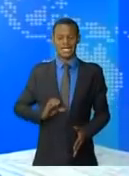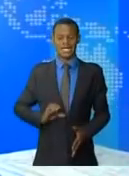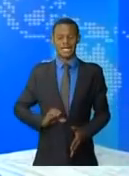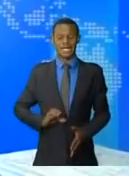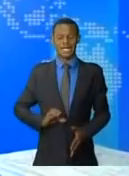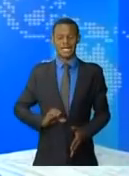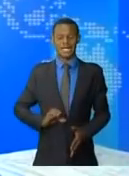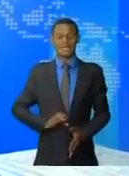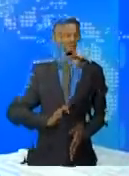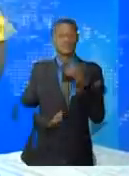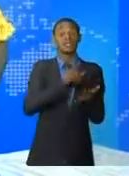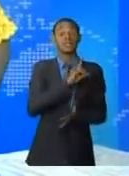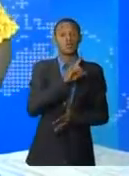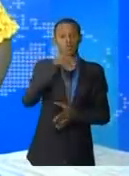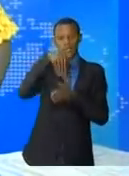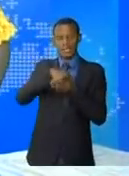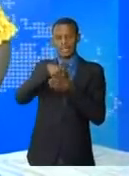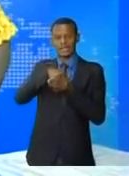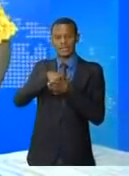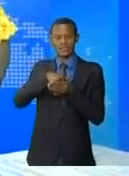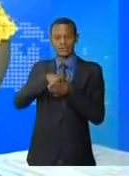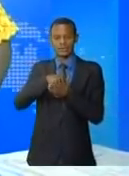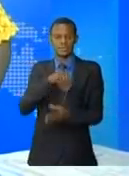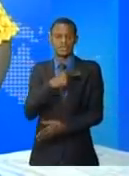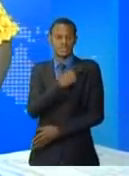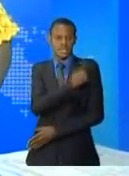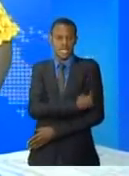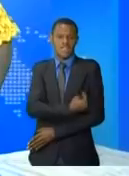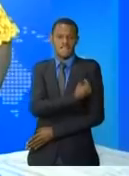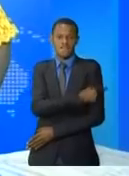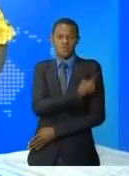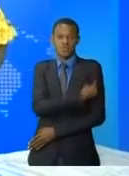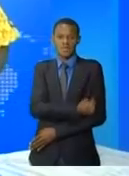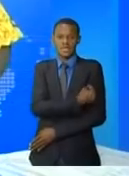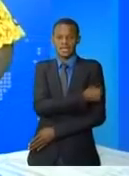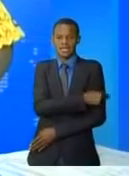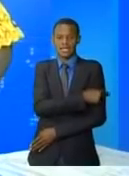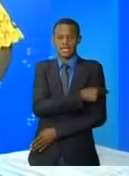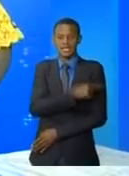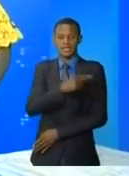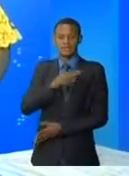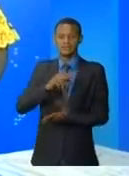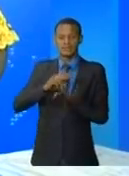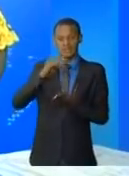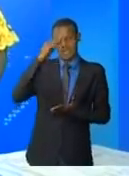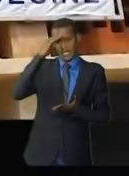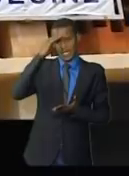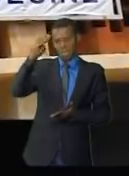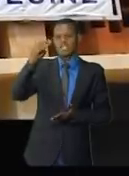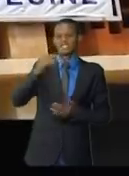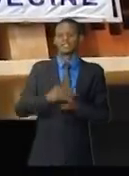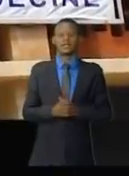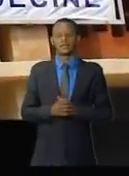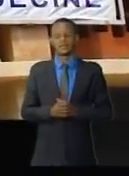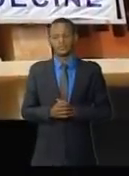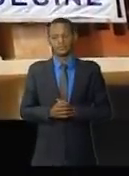et diagnostic et la prise en charge des patients atteints de tout type du cancer. Reportage. C'est